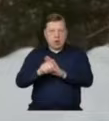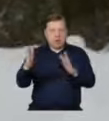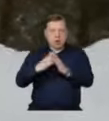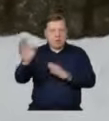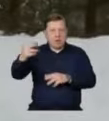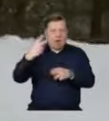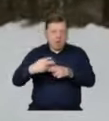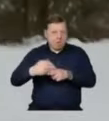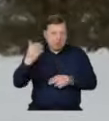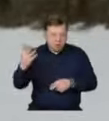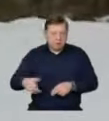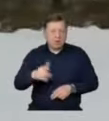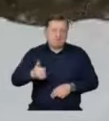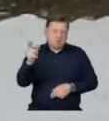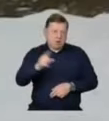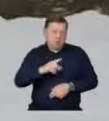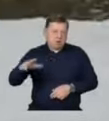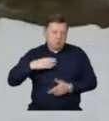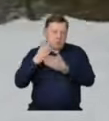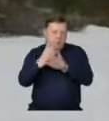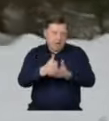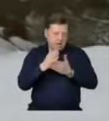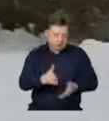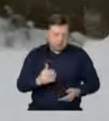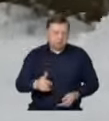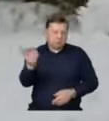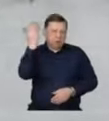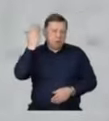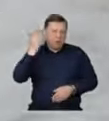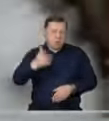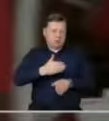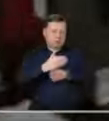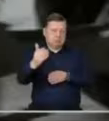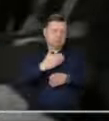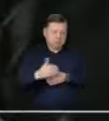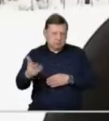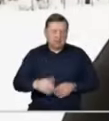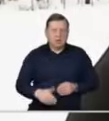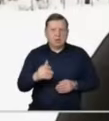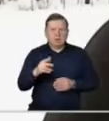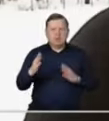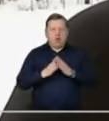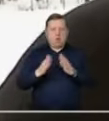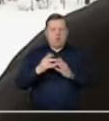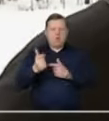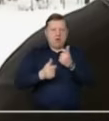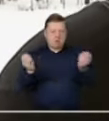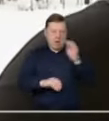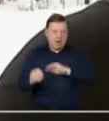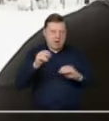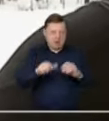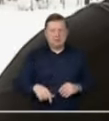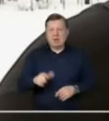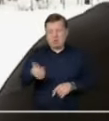Pan Piotr nieraz już pomógł kierowcom wydostać się z zaspy. Społecznie odśnieża drogi pługiem domowej konstrukcji. Profesjonalny pług to na pewno nie jest. Jest